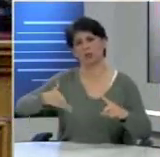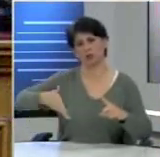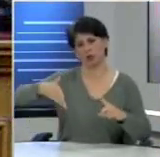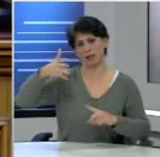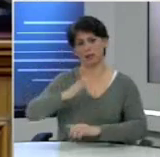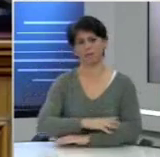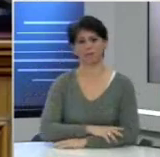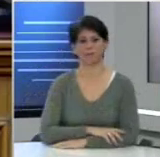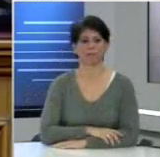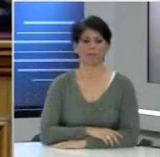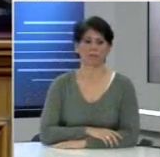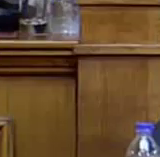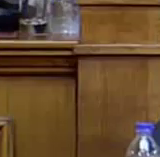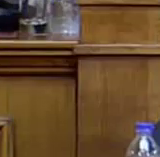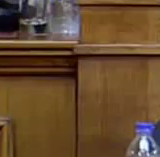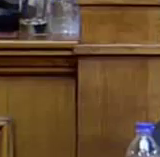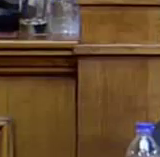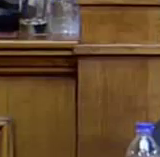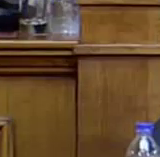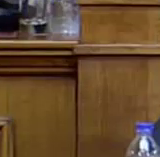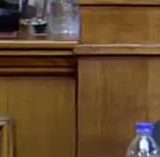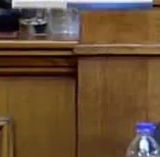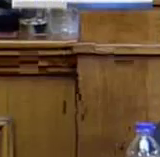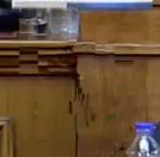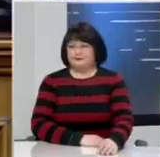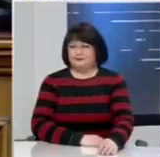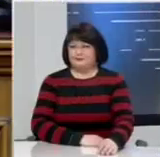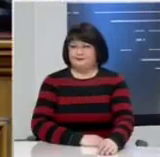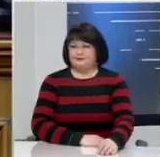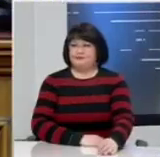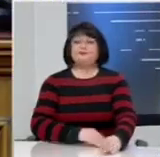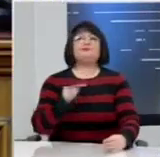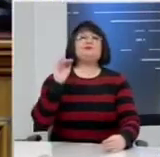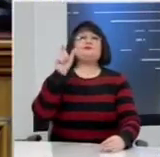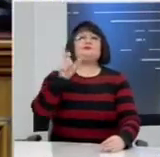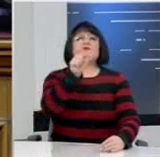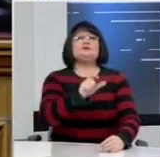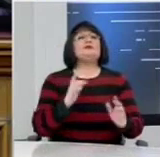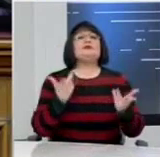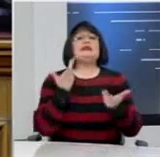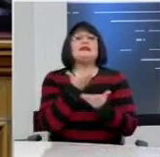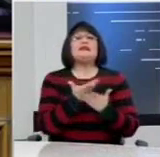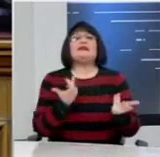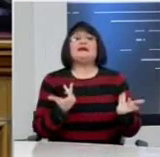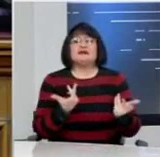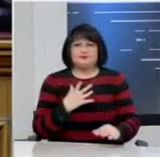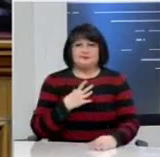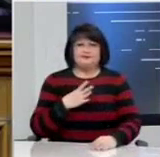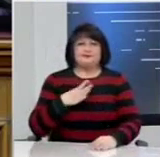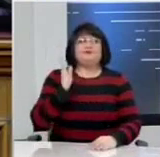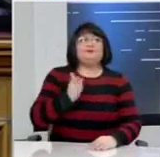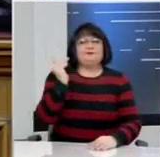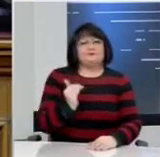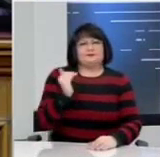Μητσοτάκη, οι οποίοι βεβαίως τι ζητάνε, ζητάνε να έχουν τις λιγότερες δυνατές